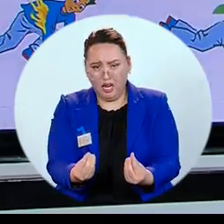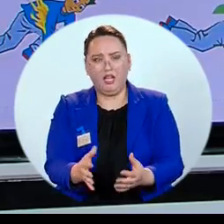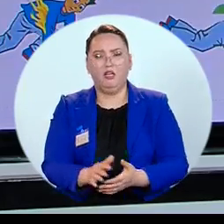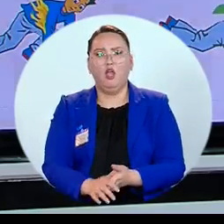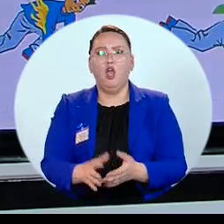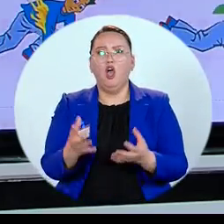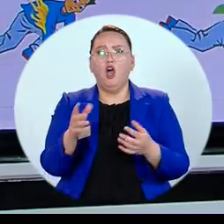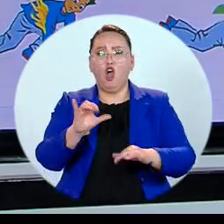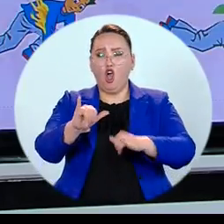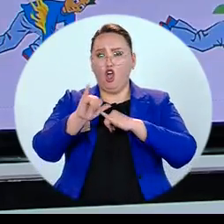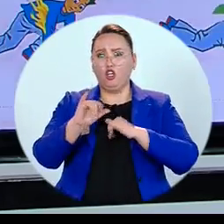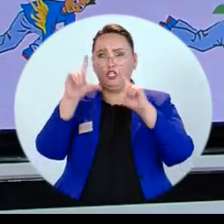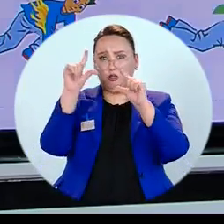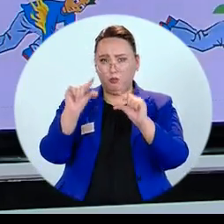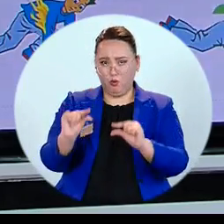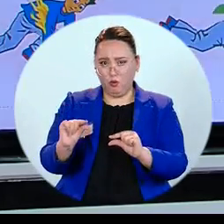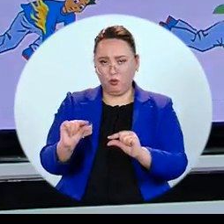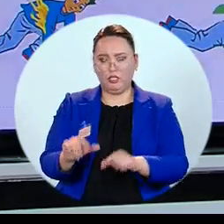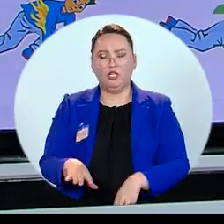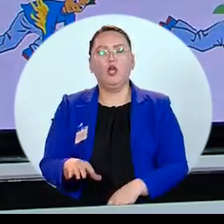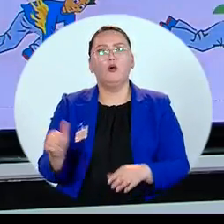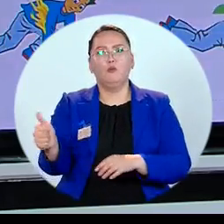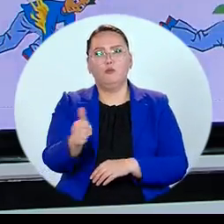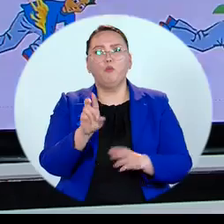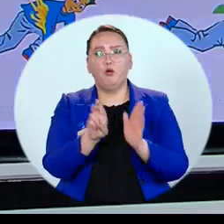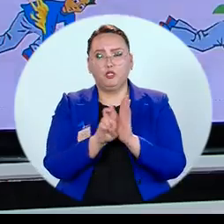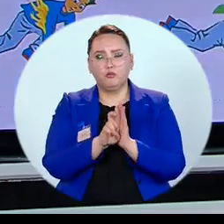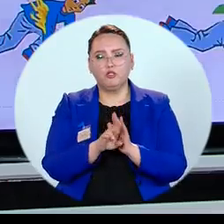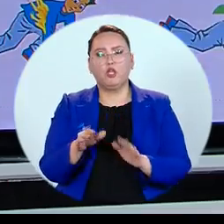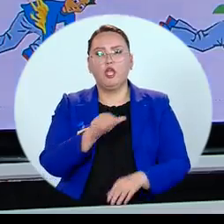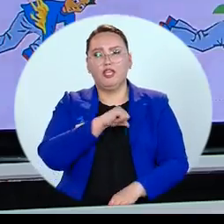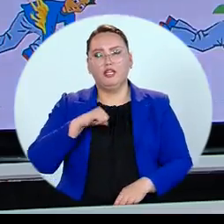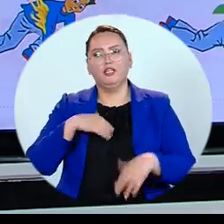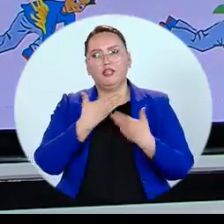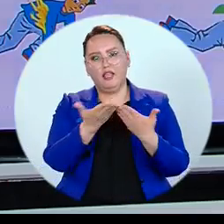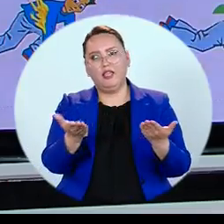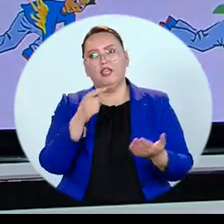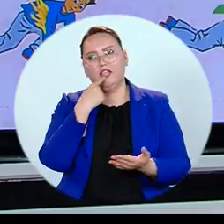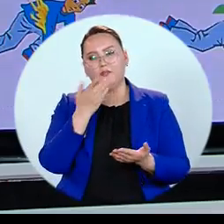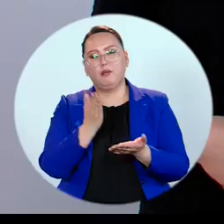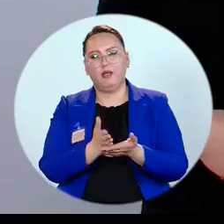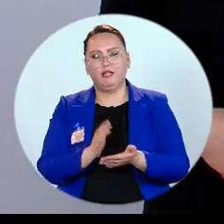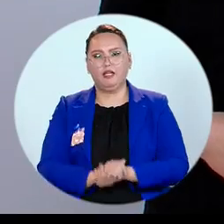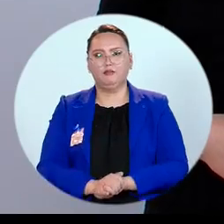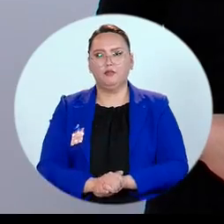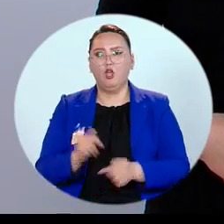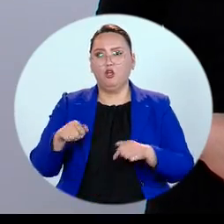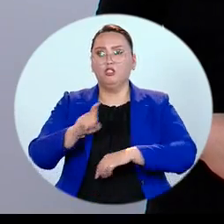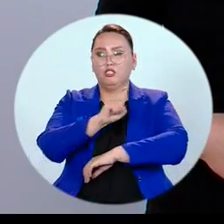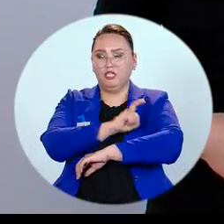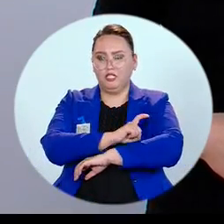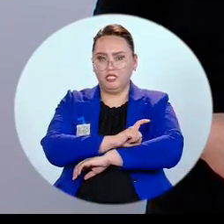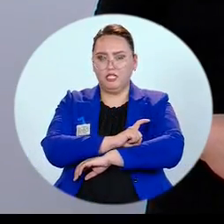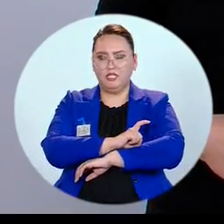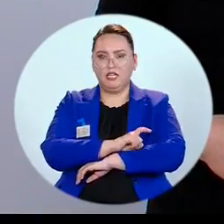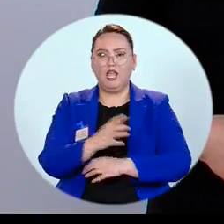ཁས སྡྷ